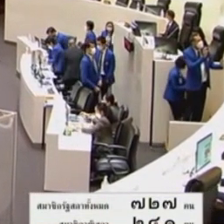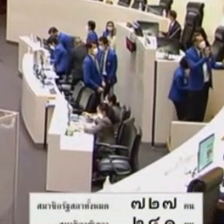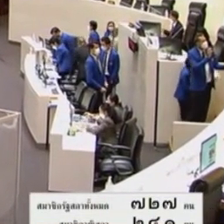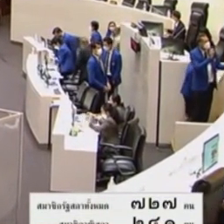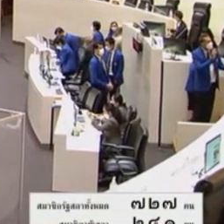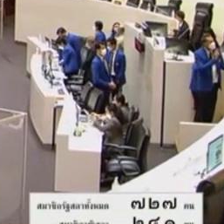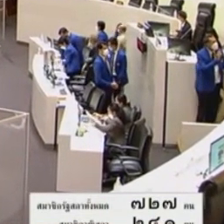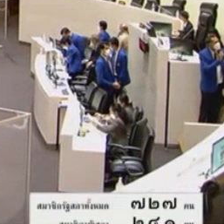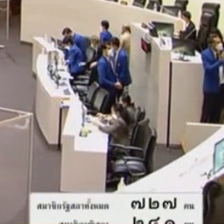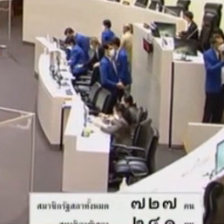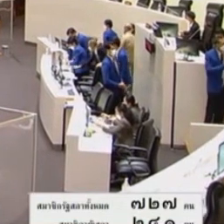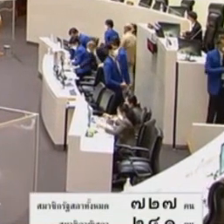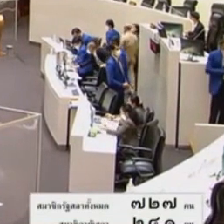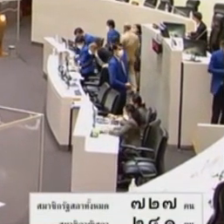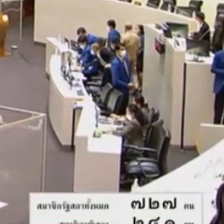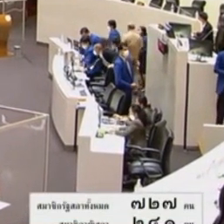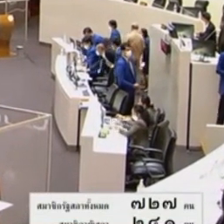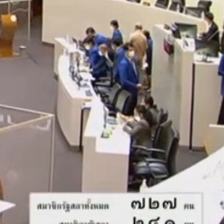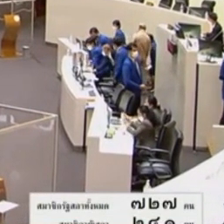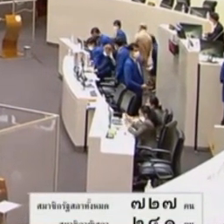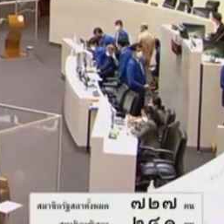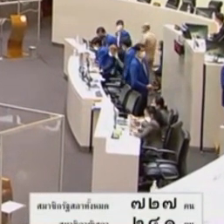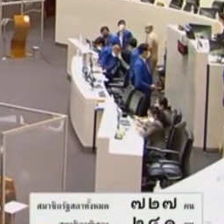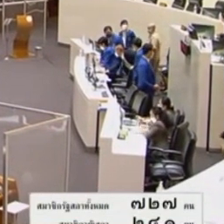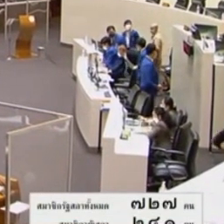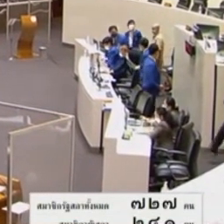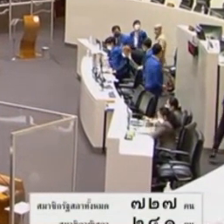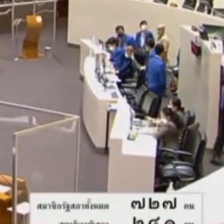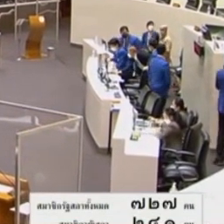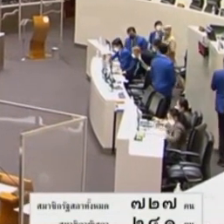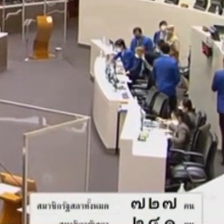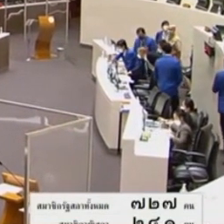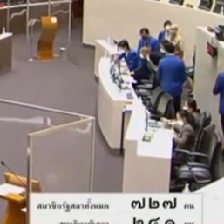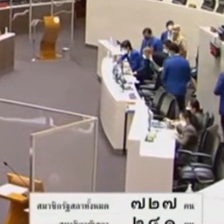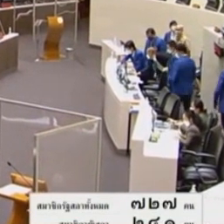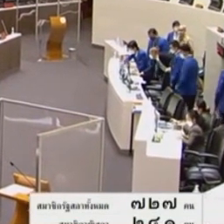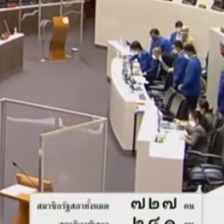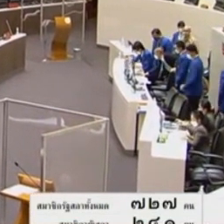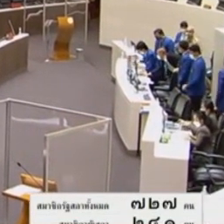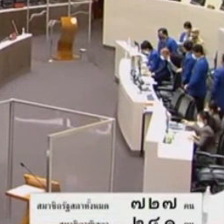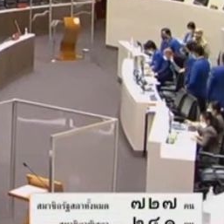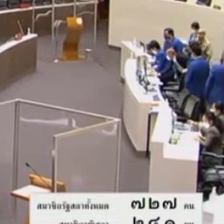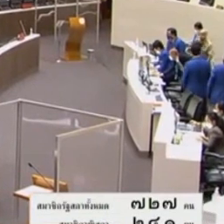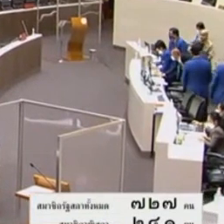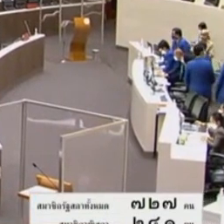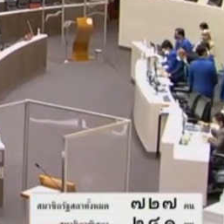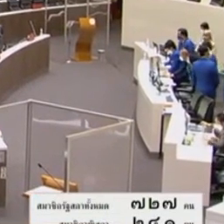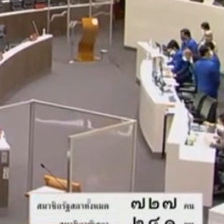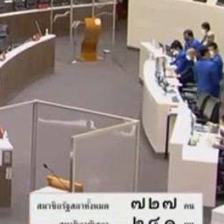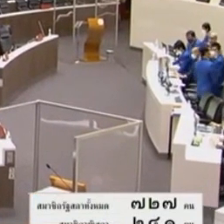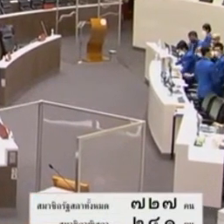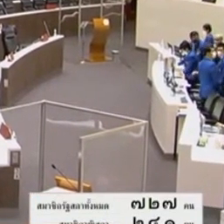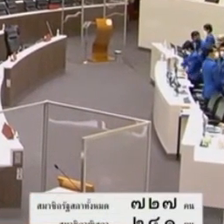างพิจารณาชั้นศาลอุทธรณ์หรือศาลฎีกาไม่เกิน1ปีแล้วแต่กรณีนะคะในขณะนี้ยังอยู่ระหว่